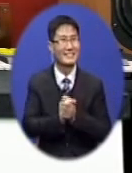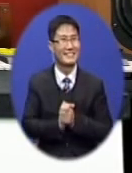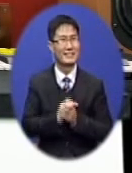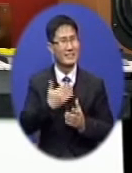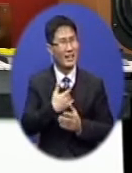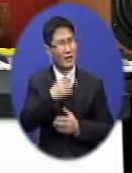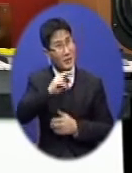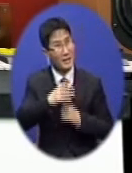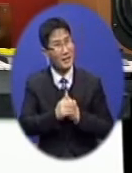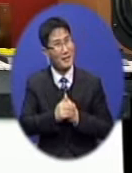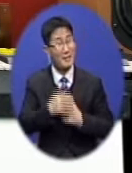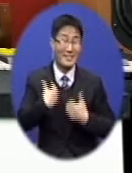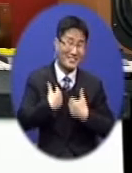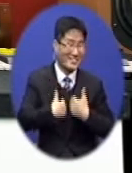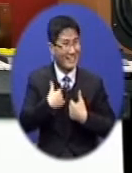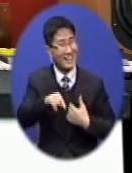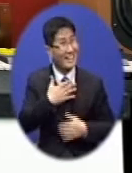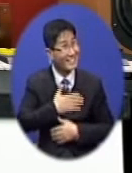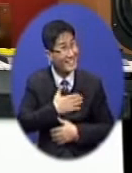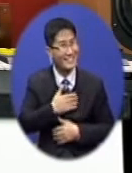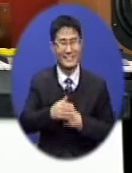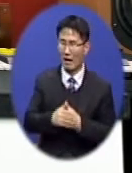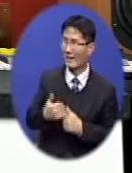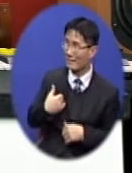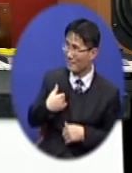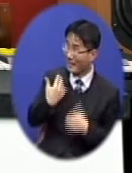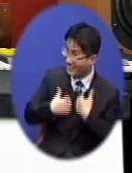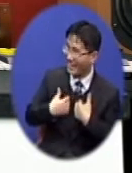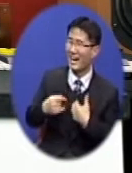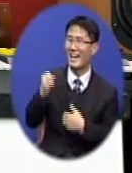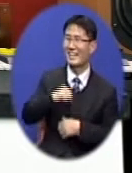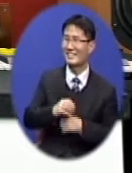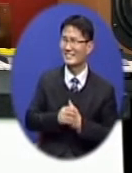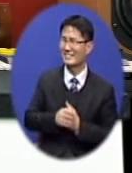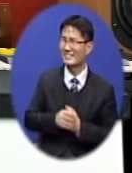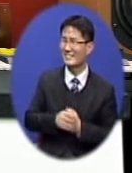제 노래 반갑습니다는 아시나요? 반갑습니다. 네. 예,